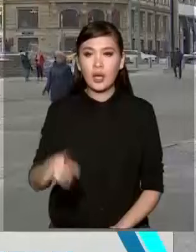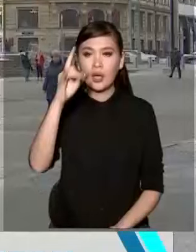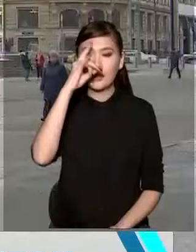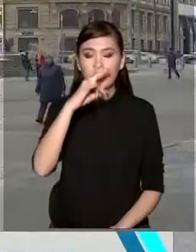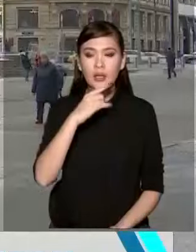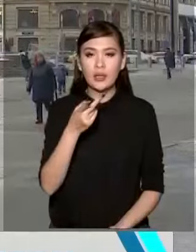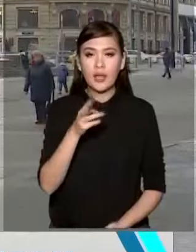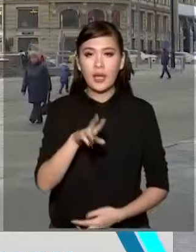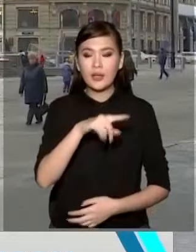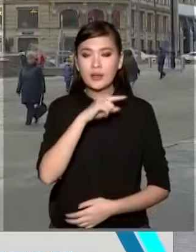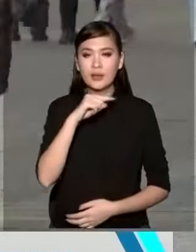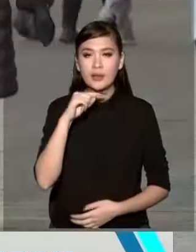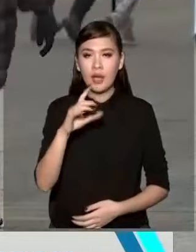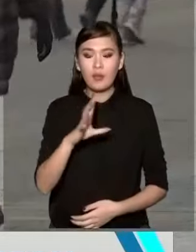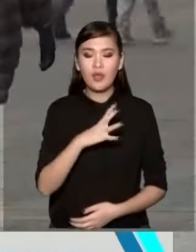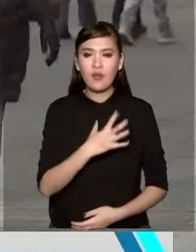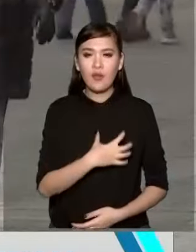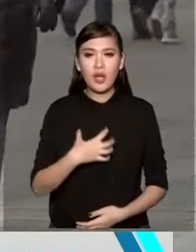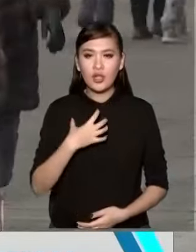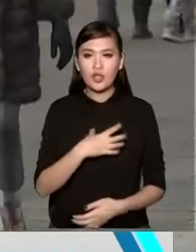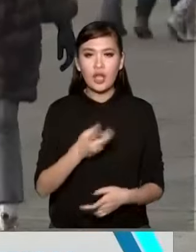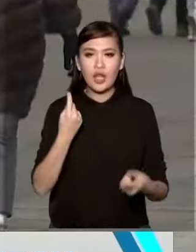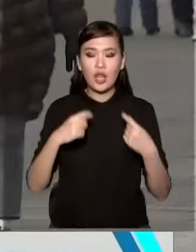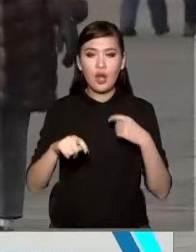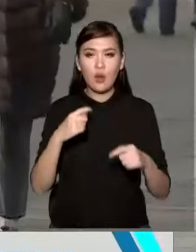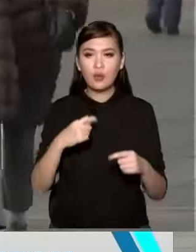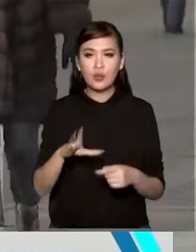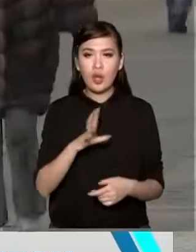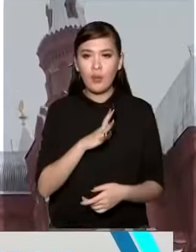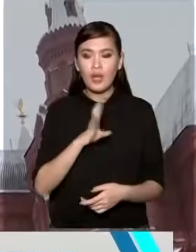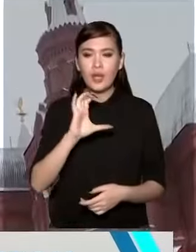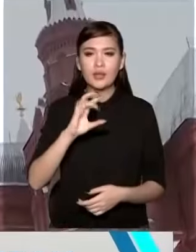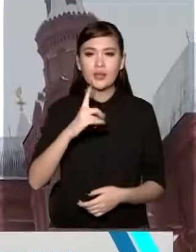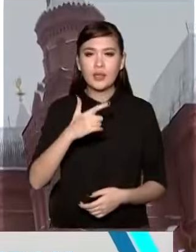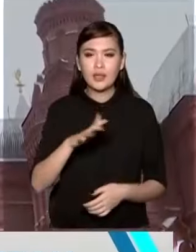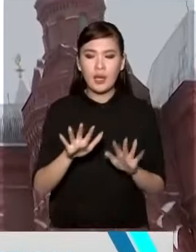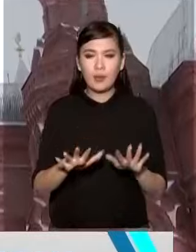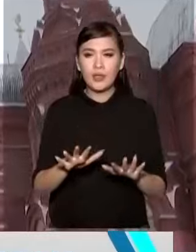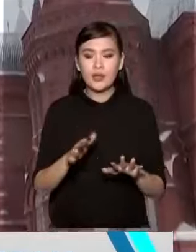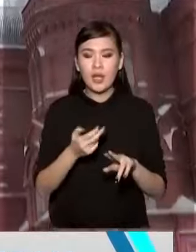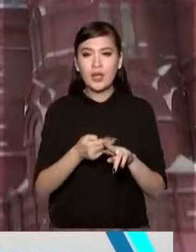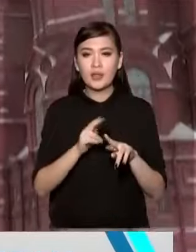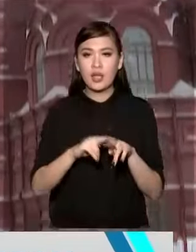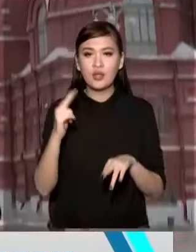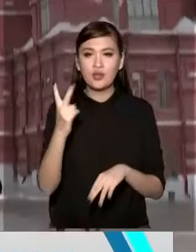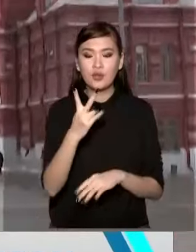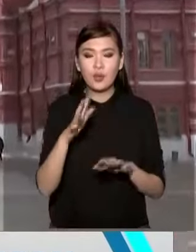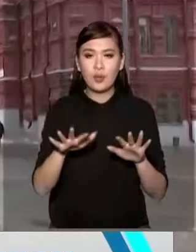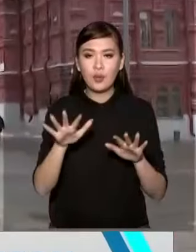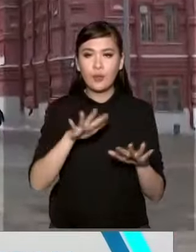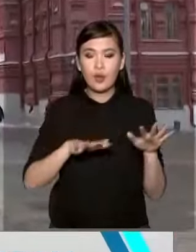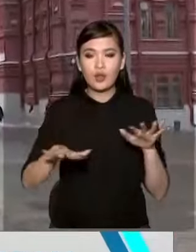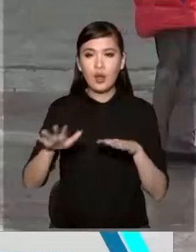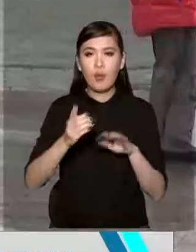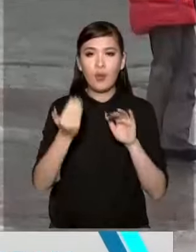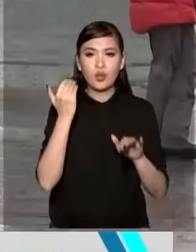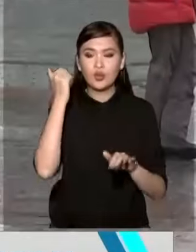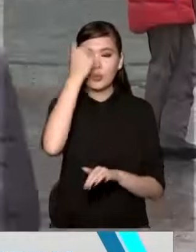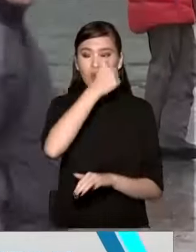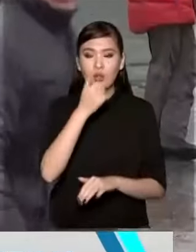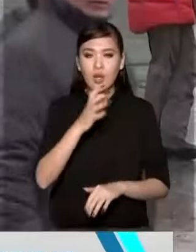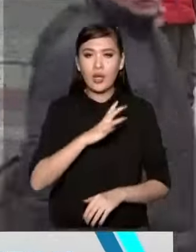Казахстан для России остается одним из важнейших торговых партнеров в СНГ. Товарооборот между двумя странами в прошлом году